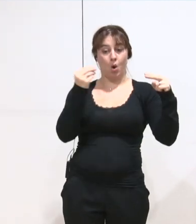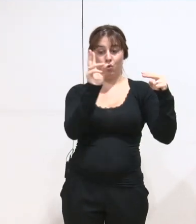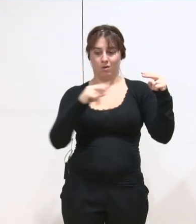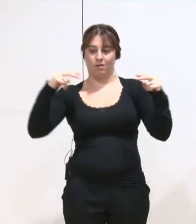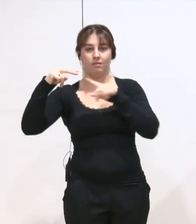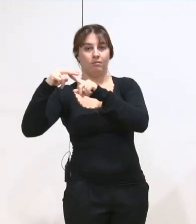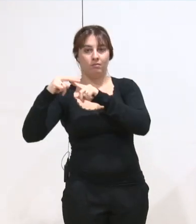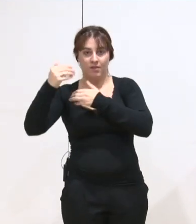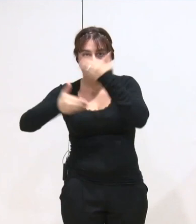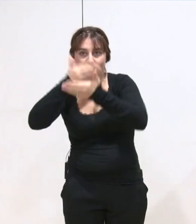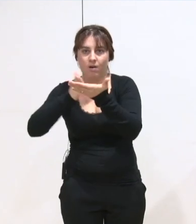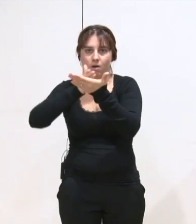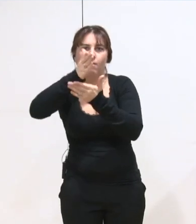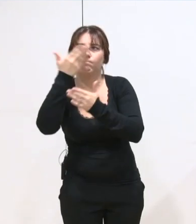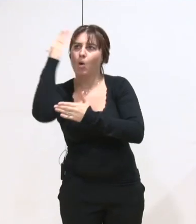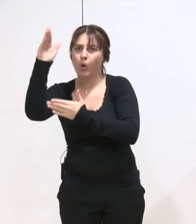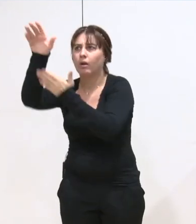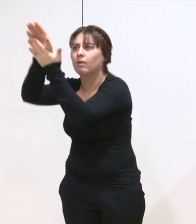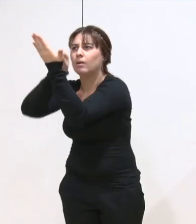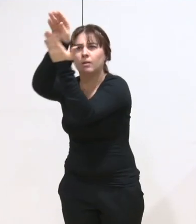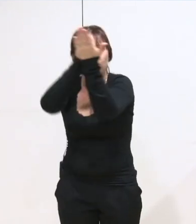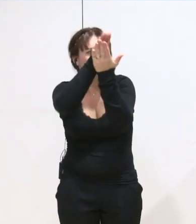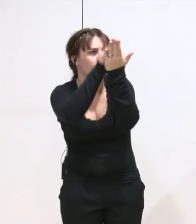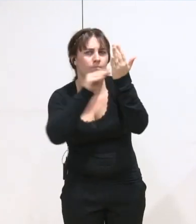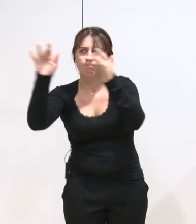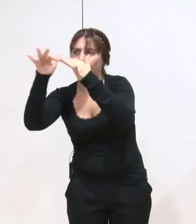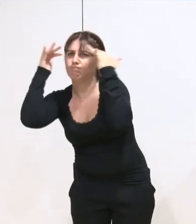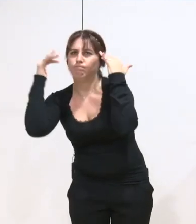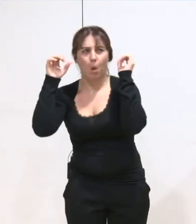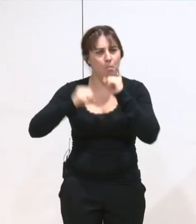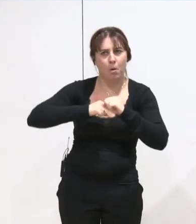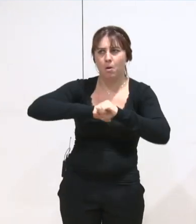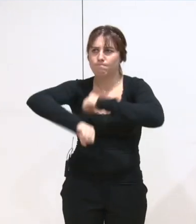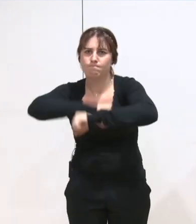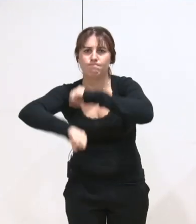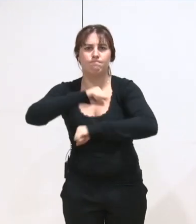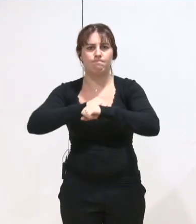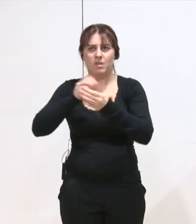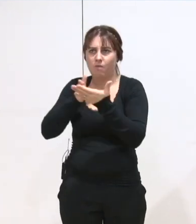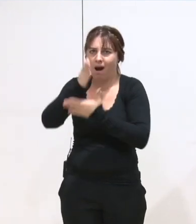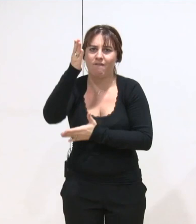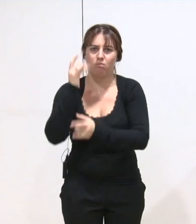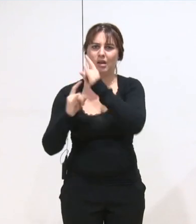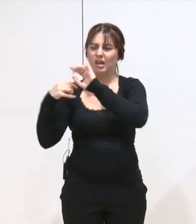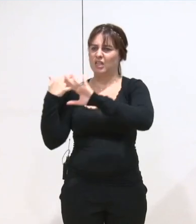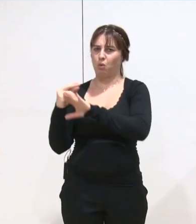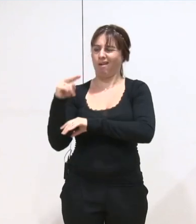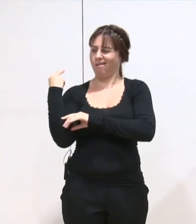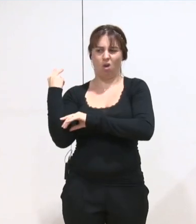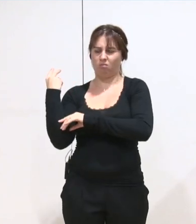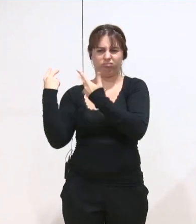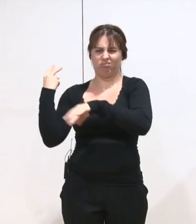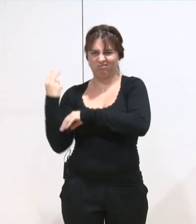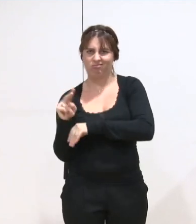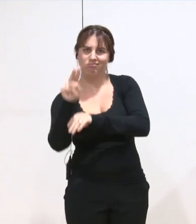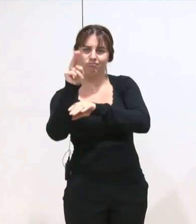regarder ce qui marche ailleurs, aller dans le sens de l'histoire, devancer, saisir les opportunités, mobiliser la ville autour de grands